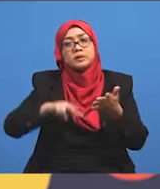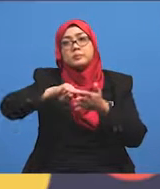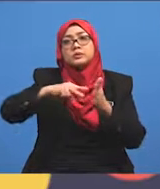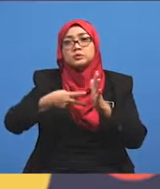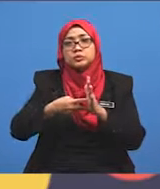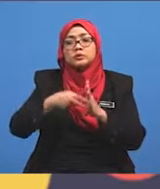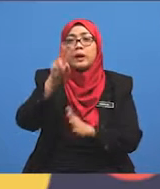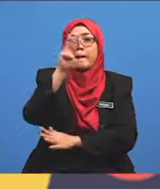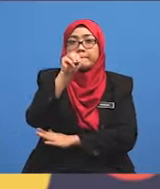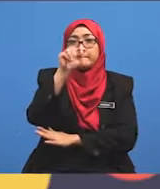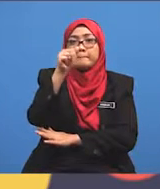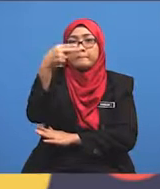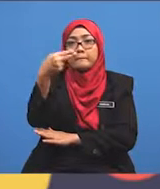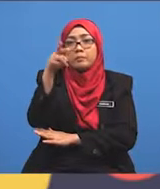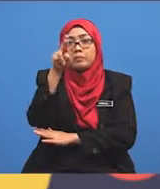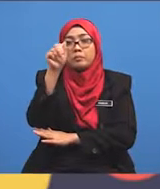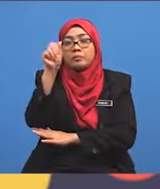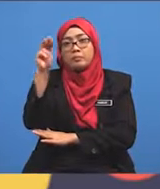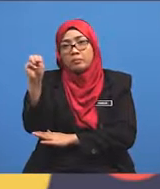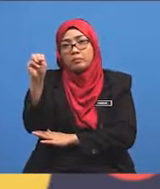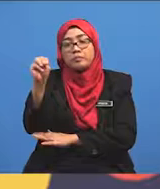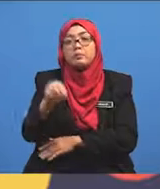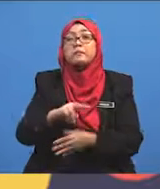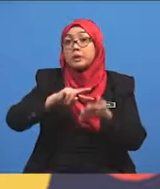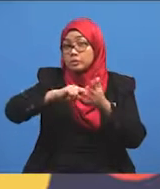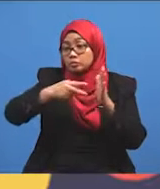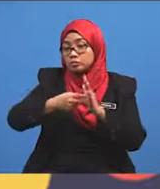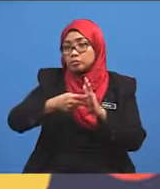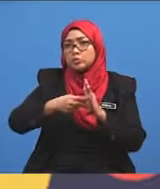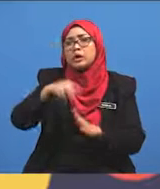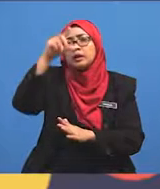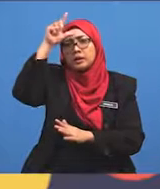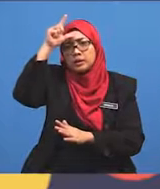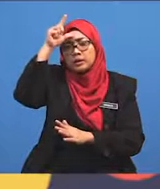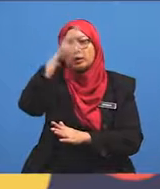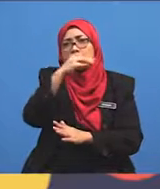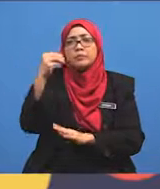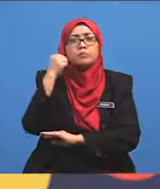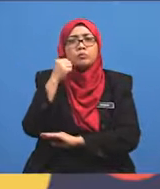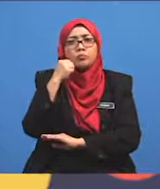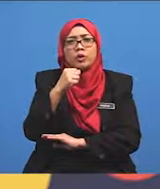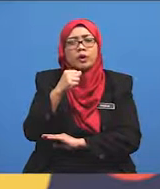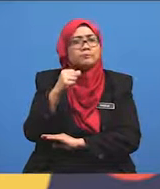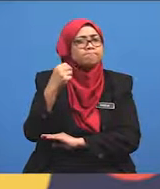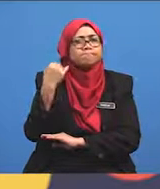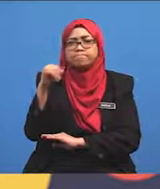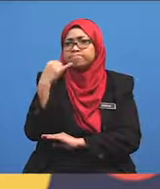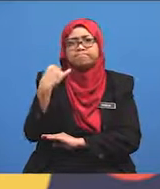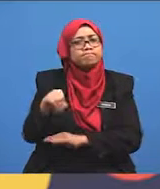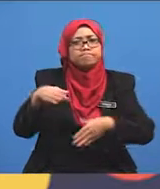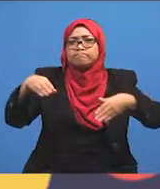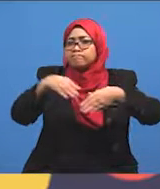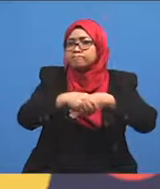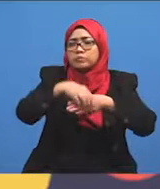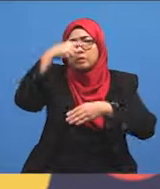mahram? Mahram bermaksud lelaki dan perempuan yang diharamkan berkahwin menurut Islam kerana